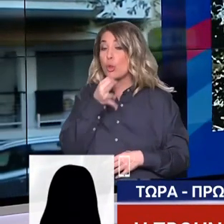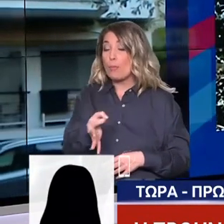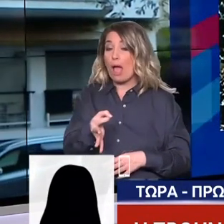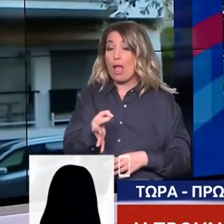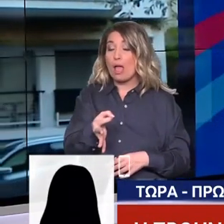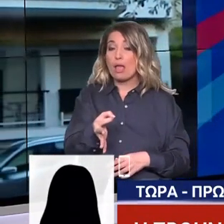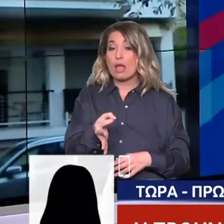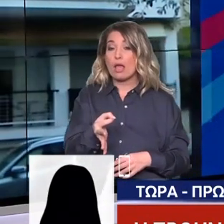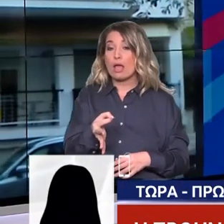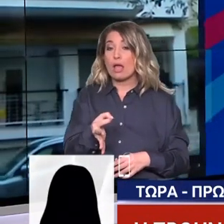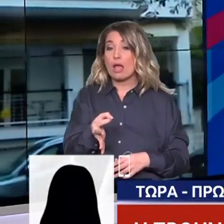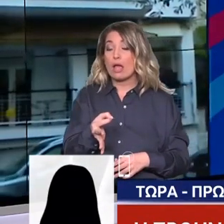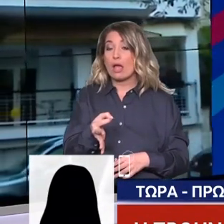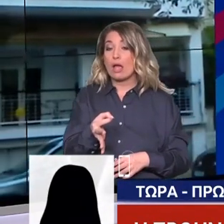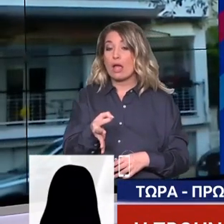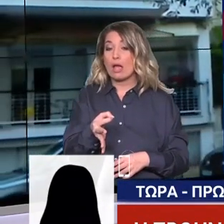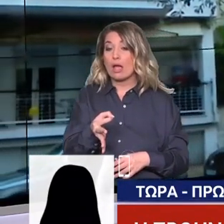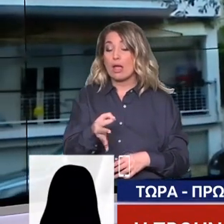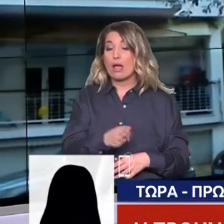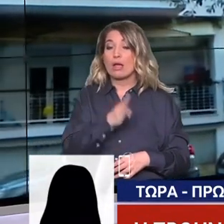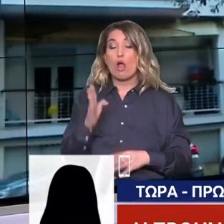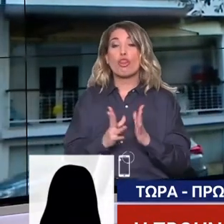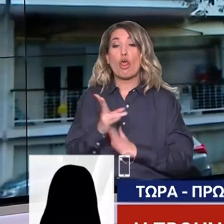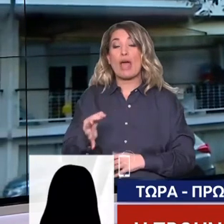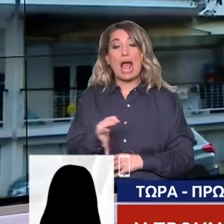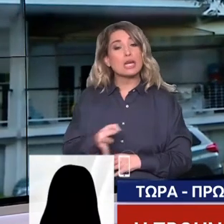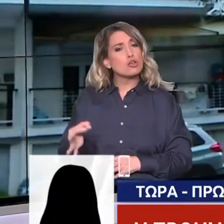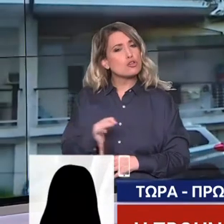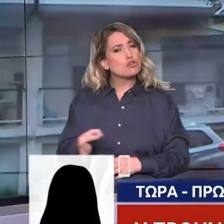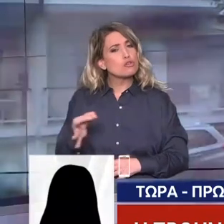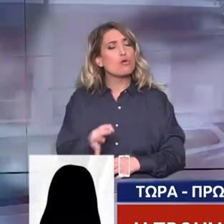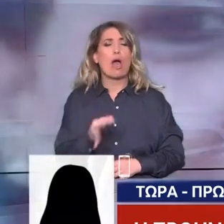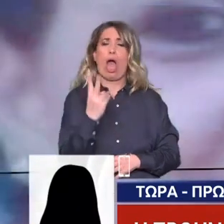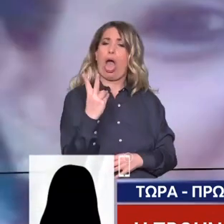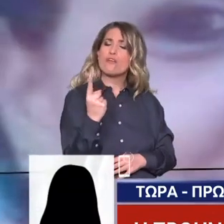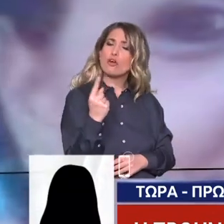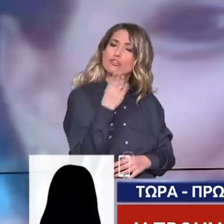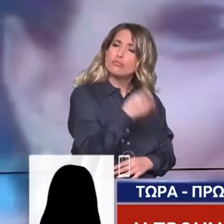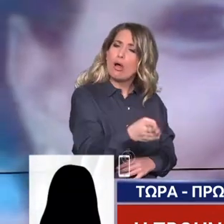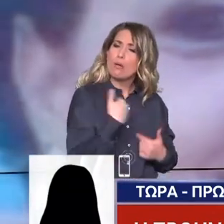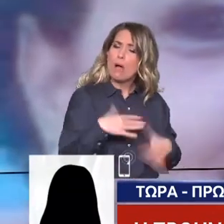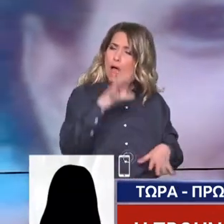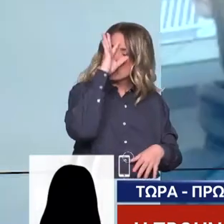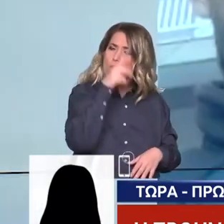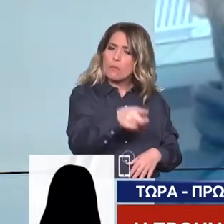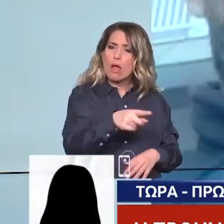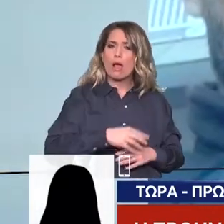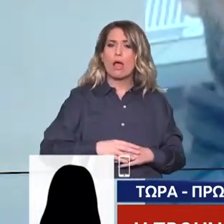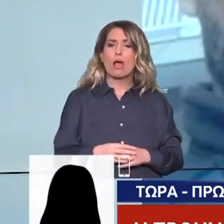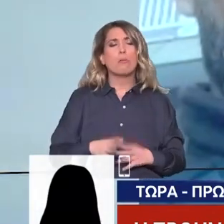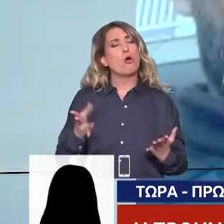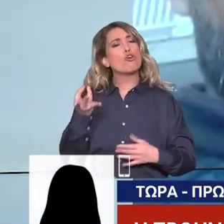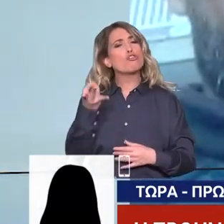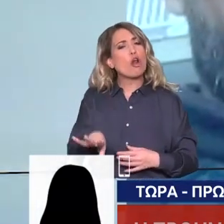Ναι. Δωδεκανήσου. Ναι. Εύωσμο. Ναι. Και